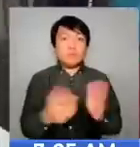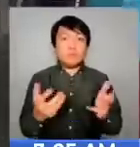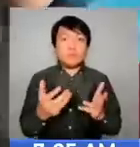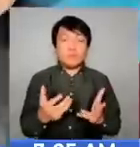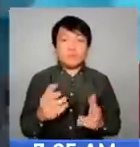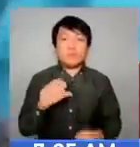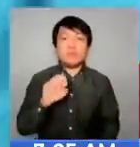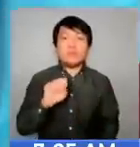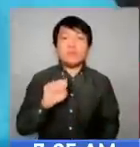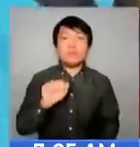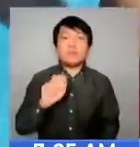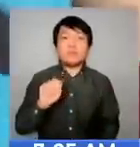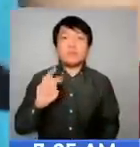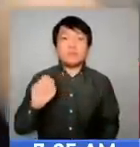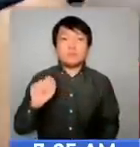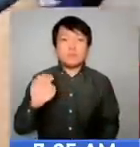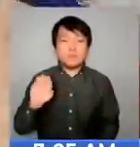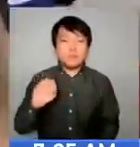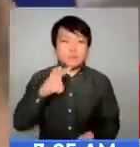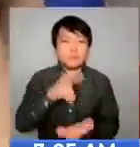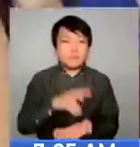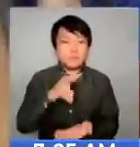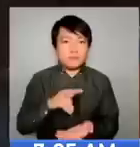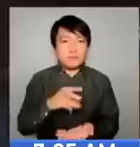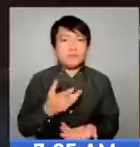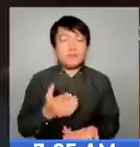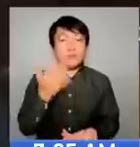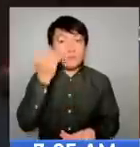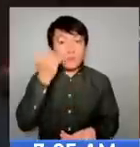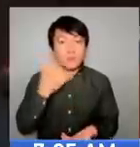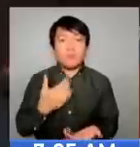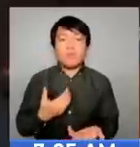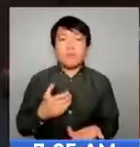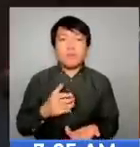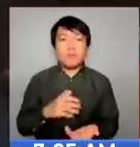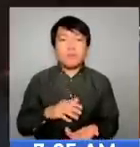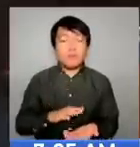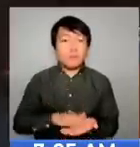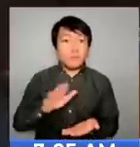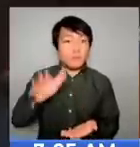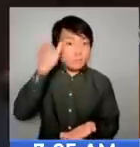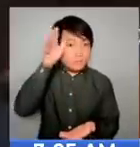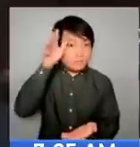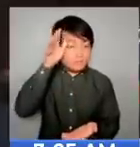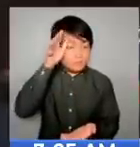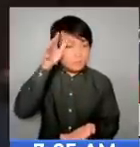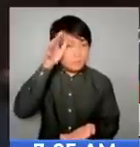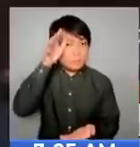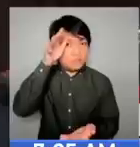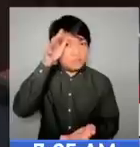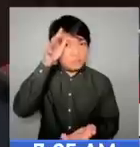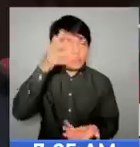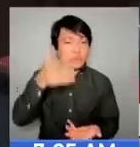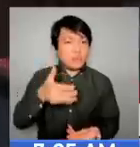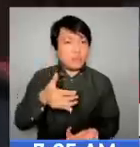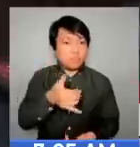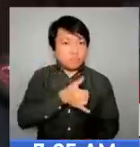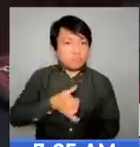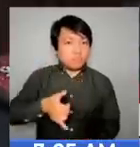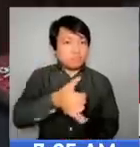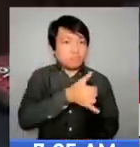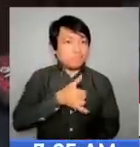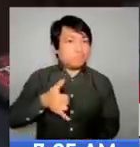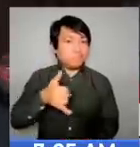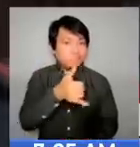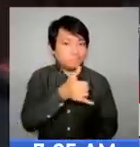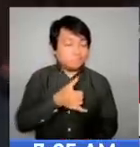suspect. Nag-ugat daw ito nang bugbugin ang kanilang ama. Yung tatay nila allegedly nakipag-inuman, umuwi,